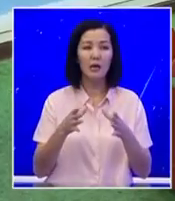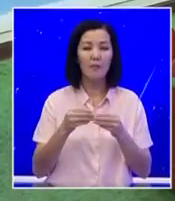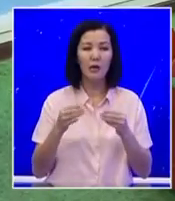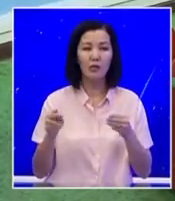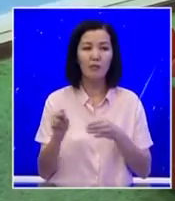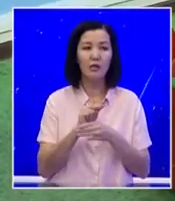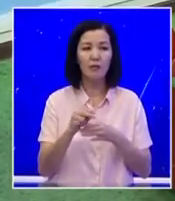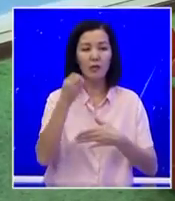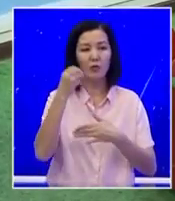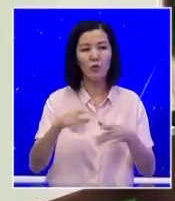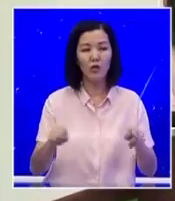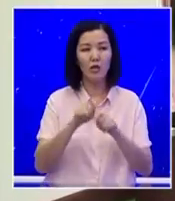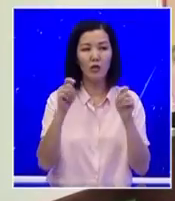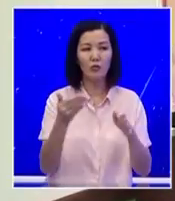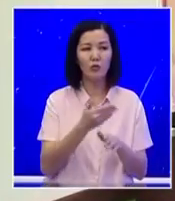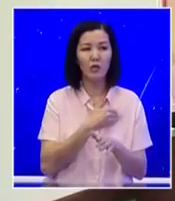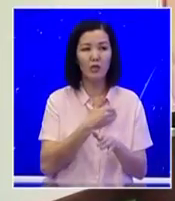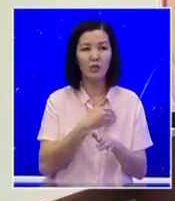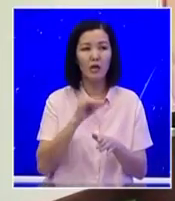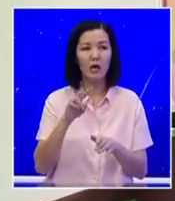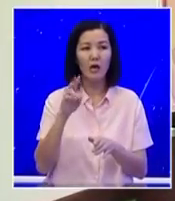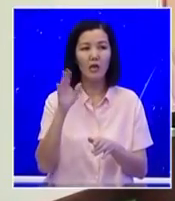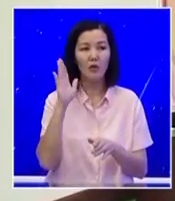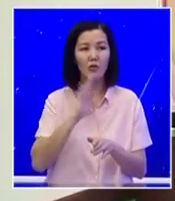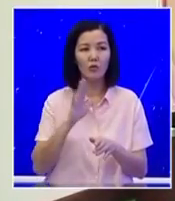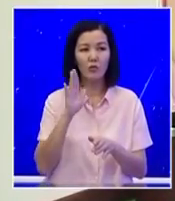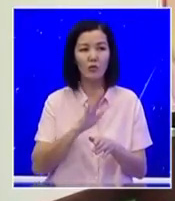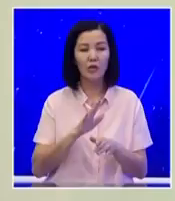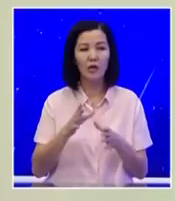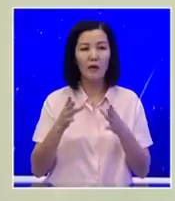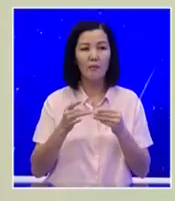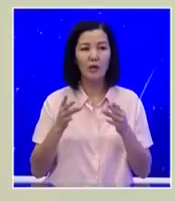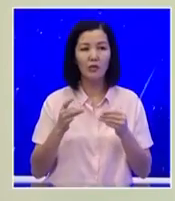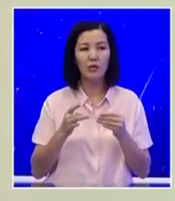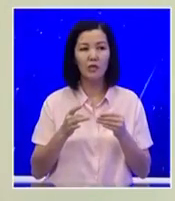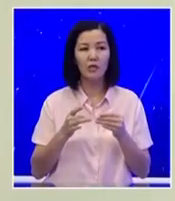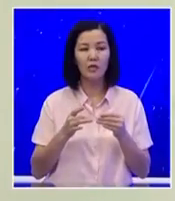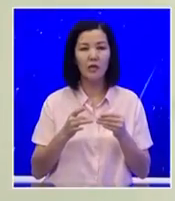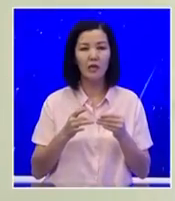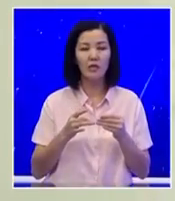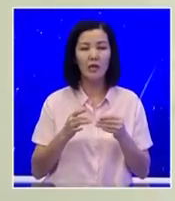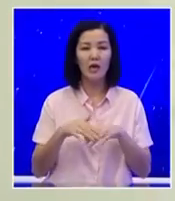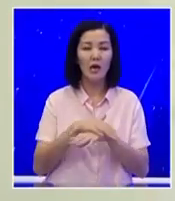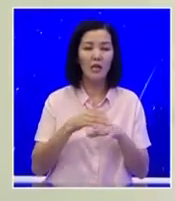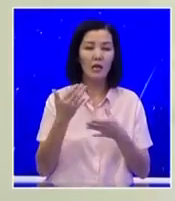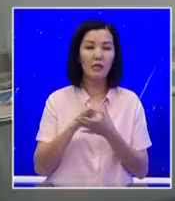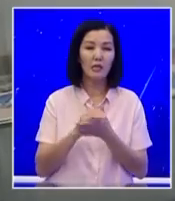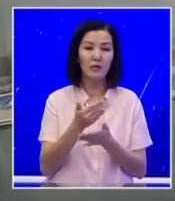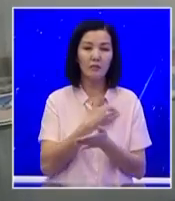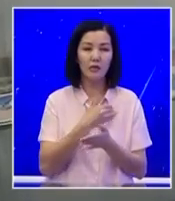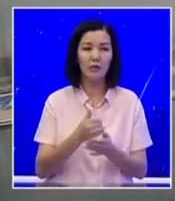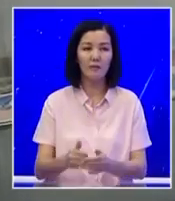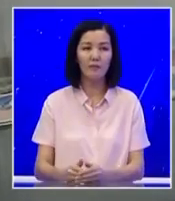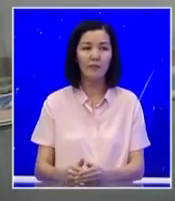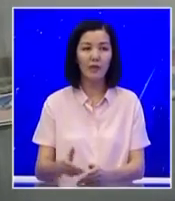емдейтін орталық ашуға ниетті. Алакөлдің суының ғана емес, балшығының шипасын көпке танытсақ дейді. Біздің